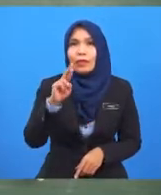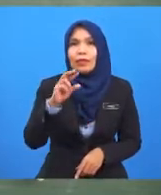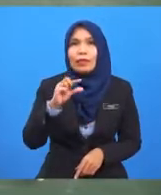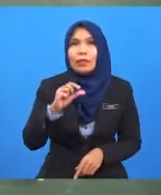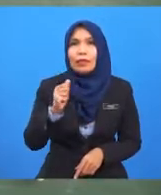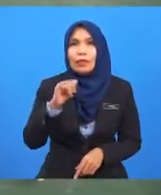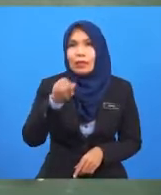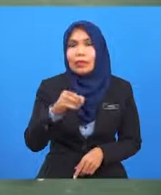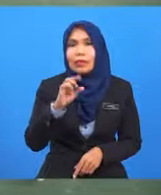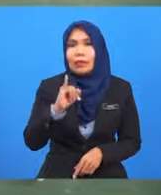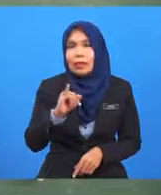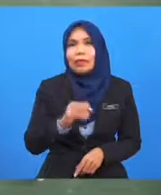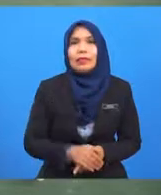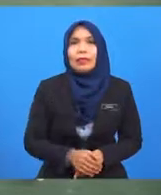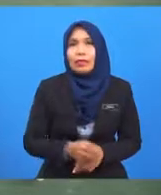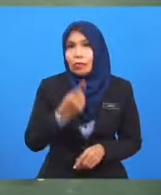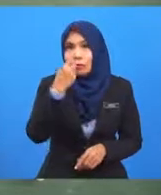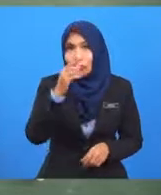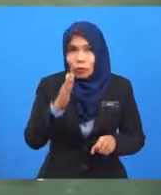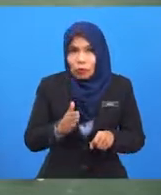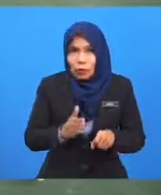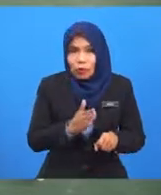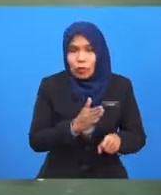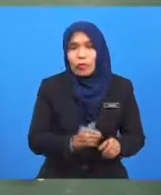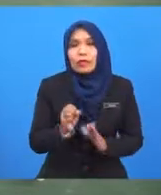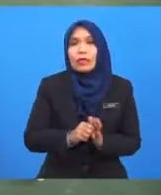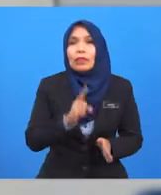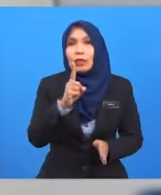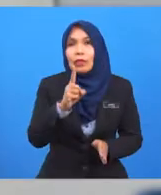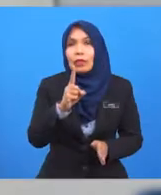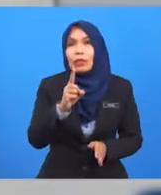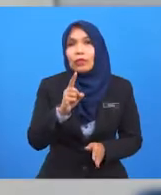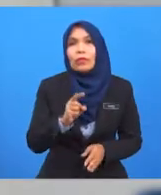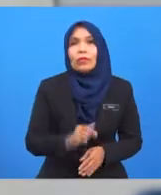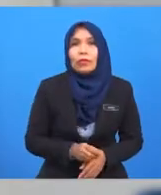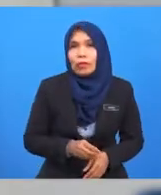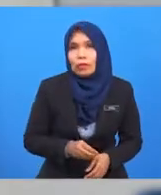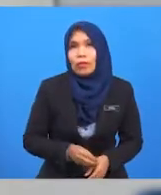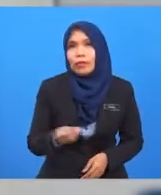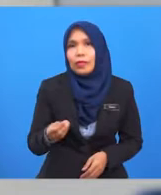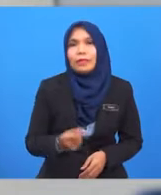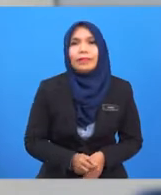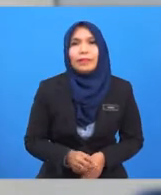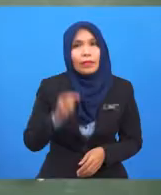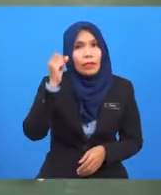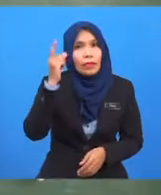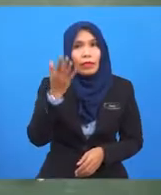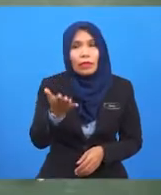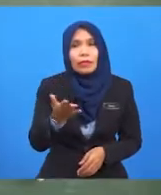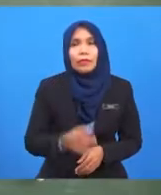memisah atau memotong sesuatu objek. Tahukah kamu